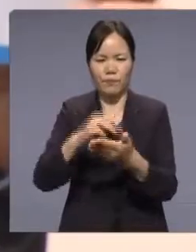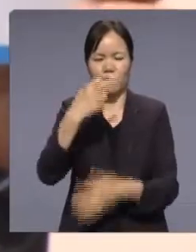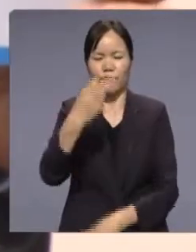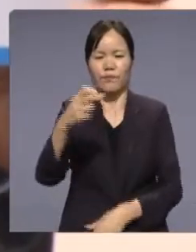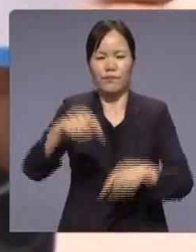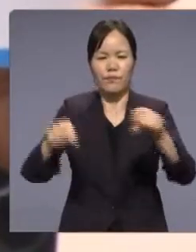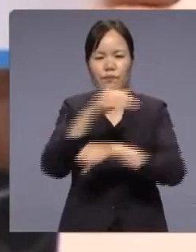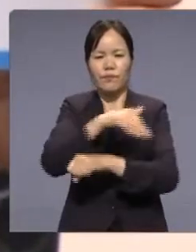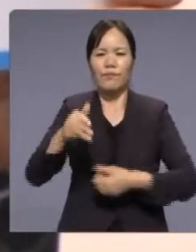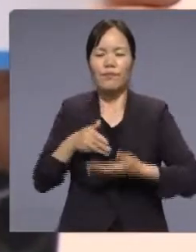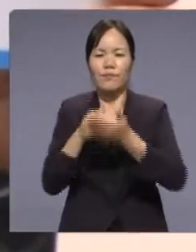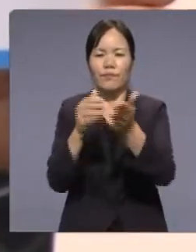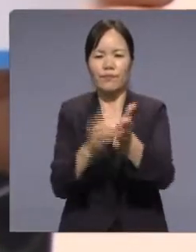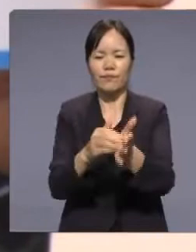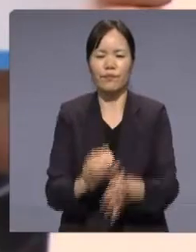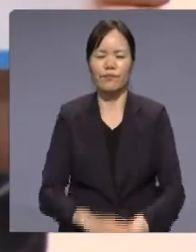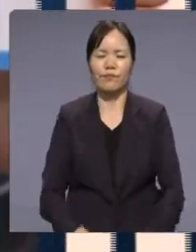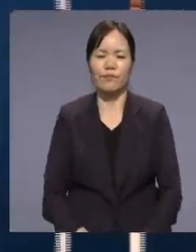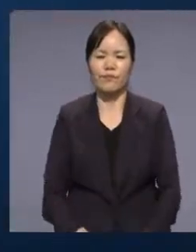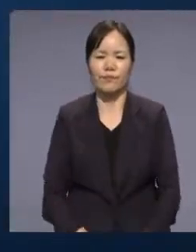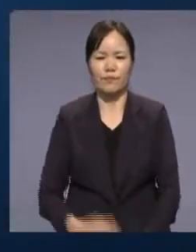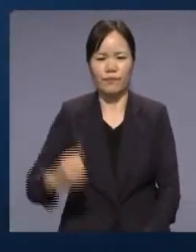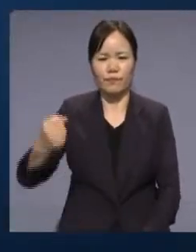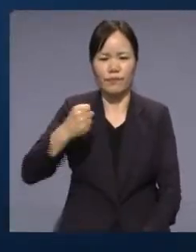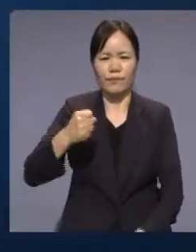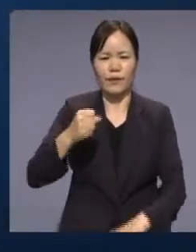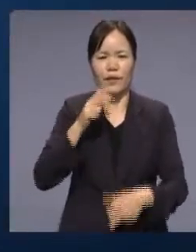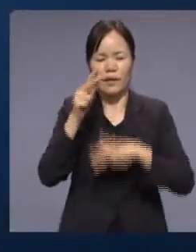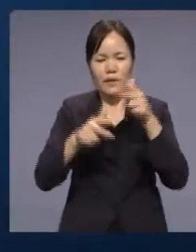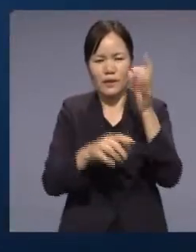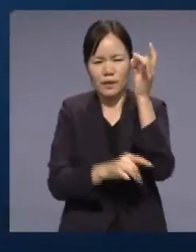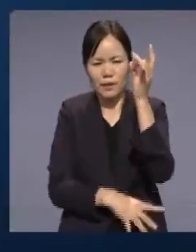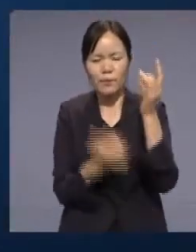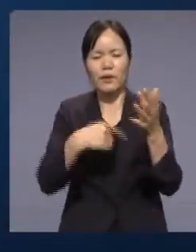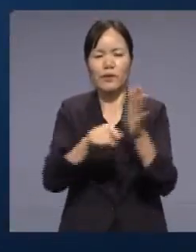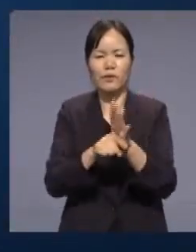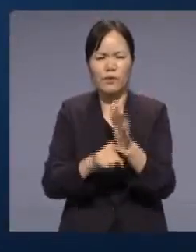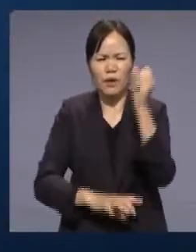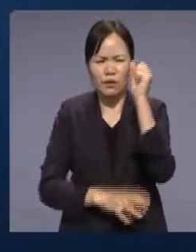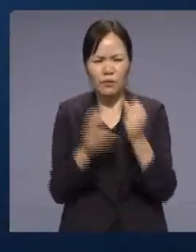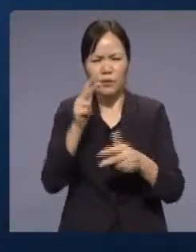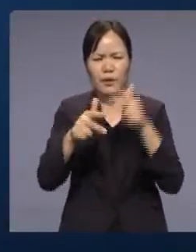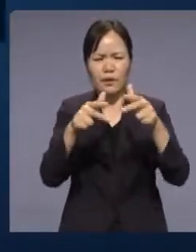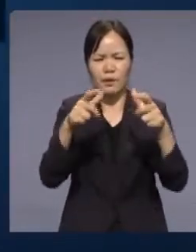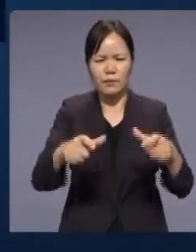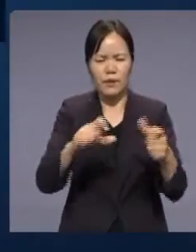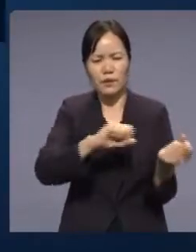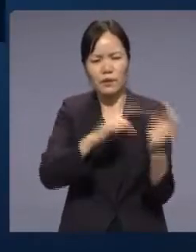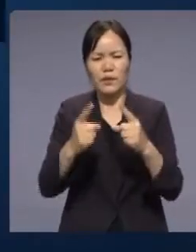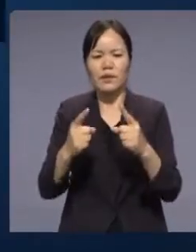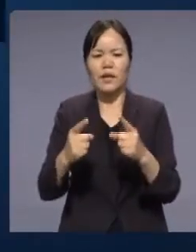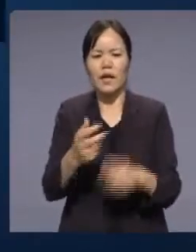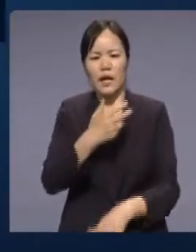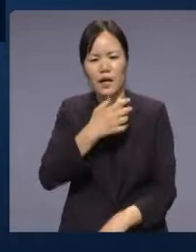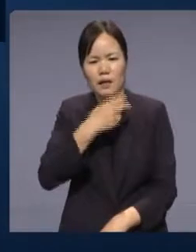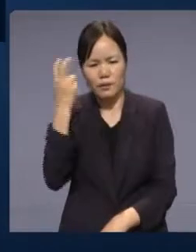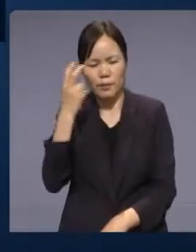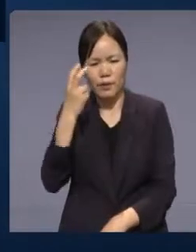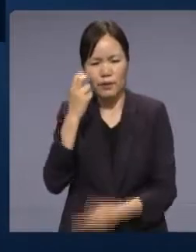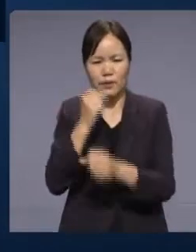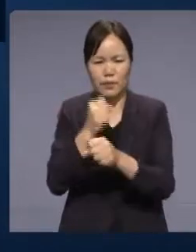정책을 제안했습니다. 튼튼한 산업 기반을 위해선 노후 산업단지 재생과 스마트 제조